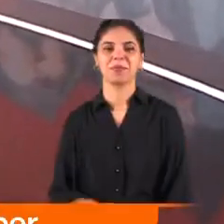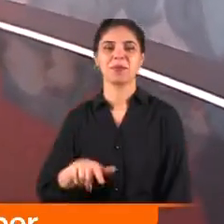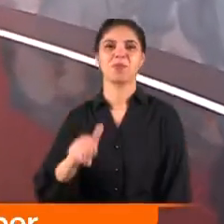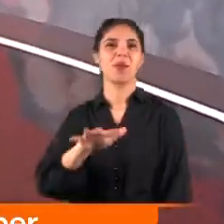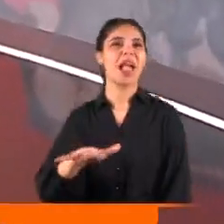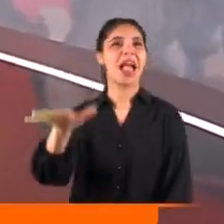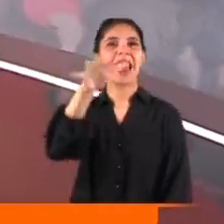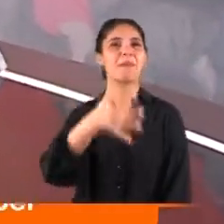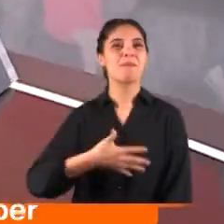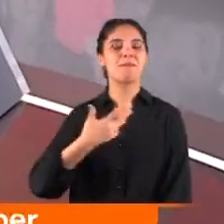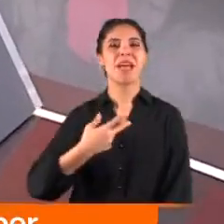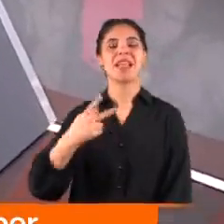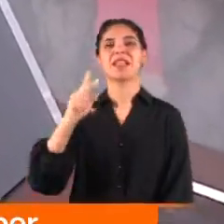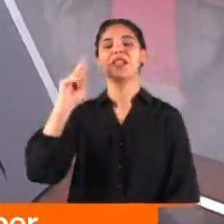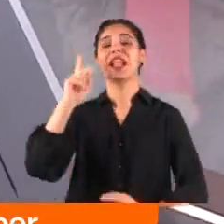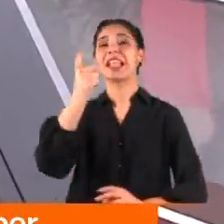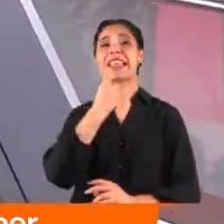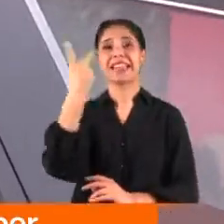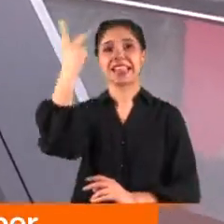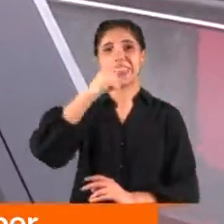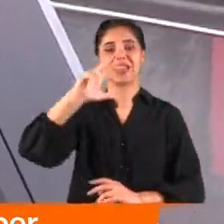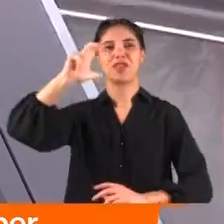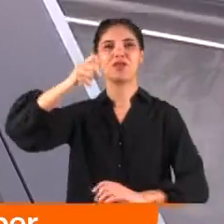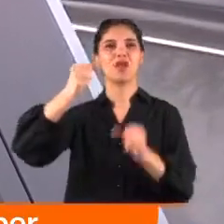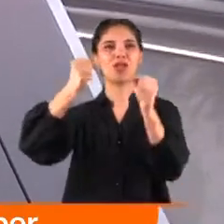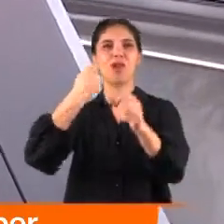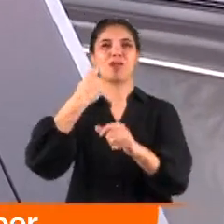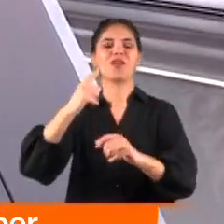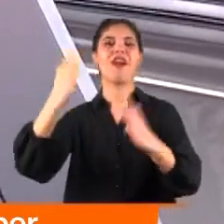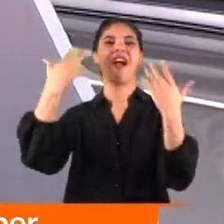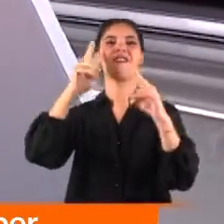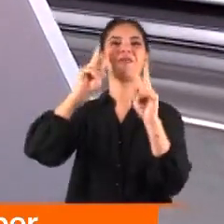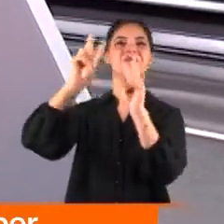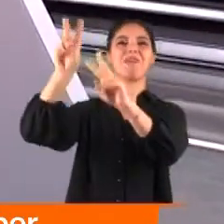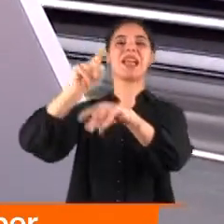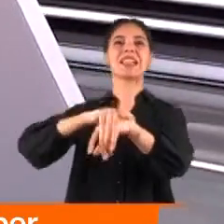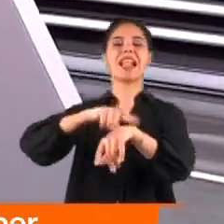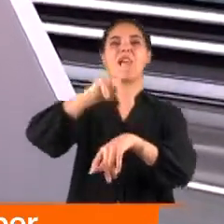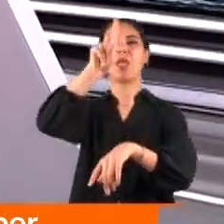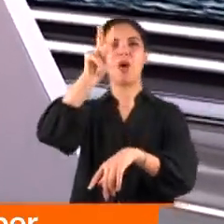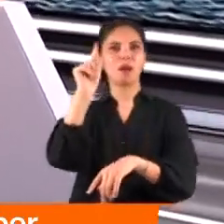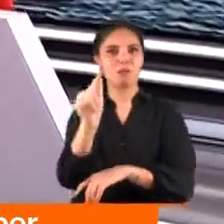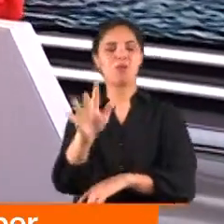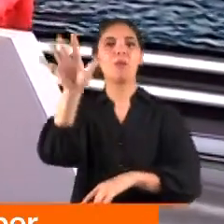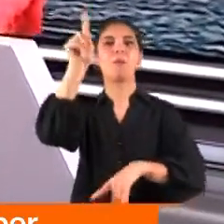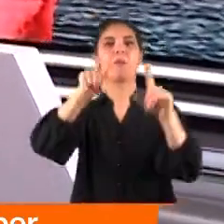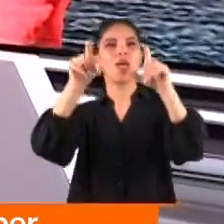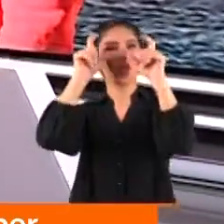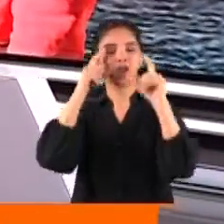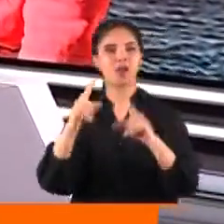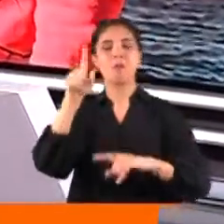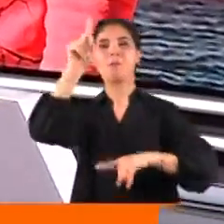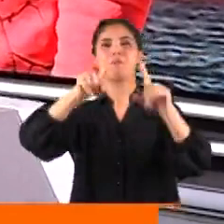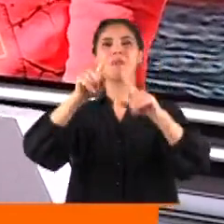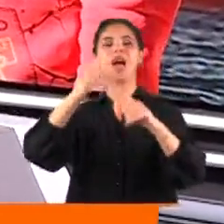Bugün herkesin gözü yılın ikinci güneş tutulması nedeniyle gökyüzündeydi. Saatler 12.34'ü gösterdi. Kimi gözlüğünü taktı, kimi teleskopların başına